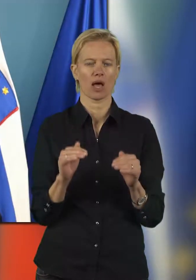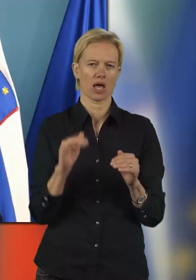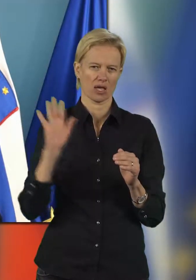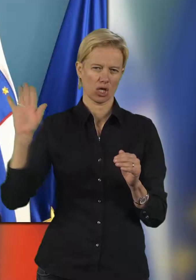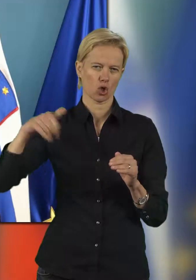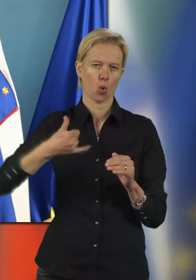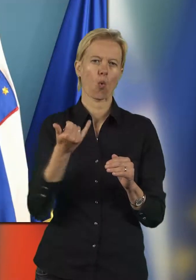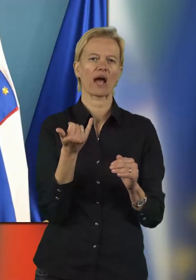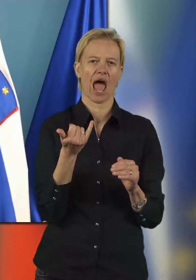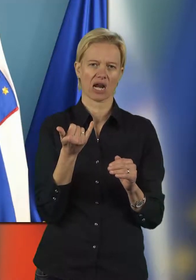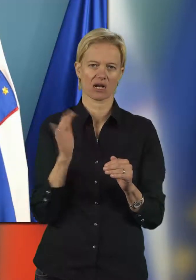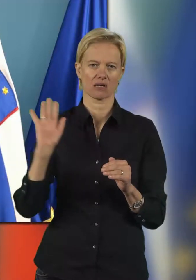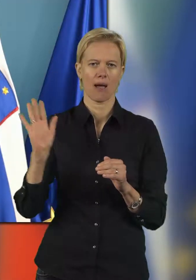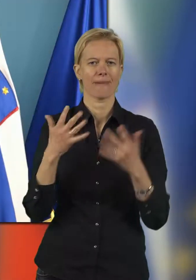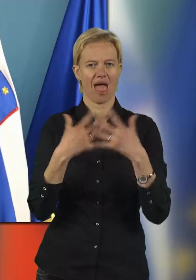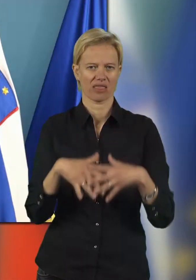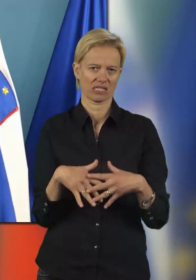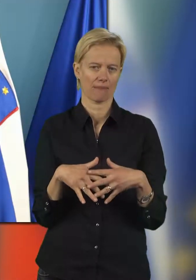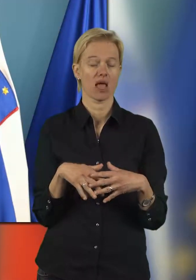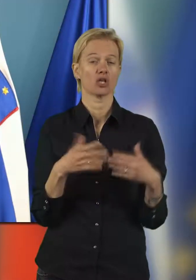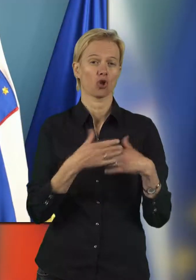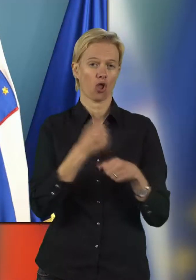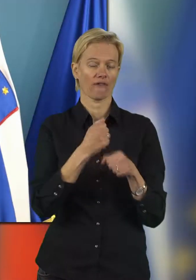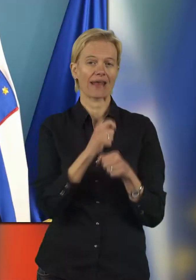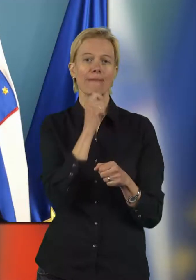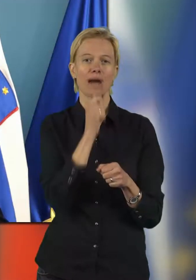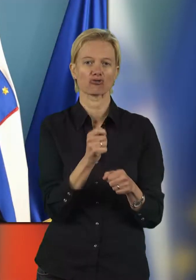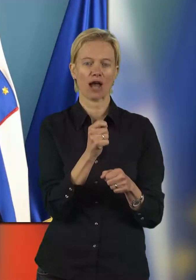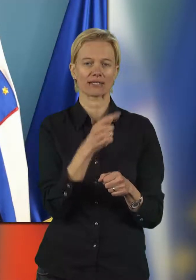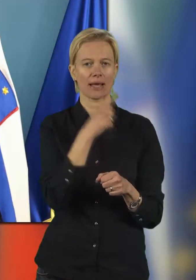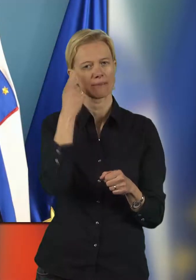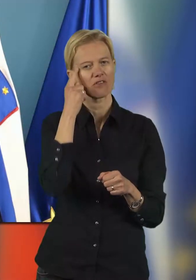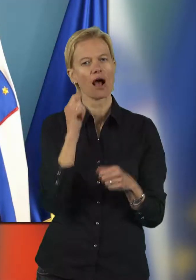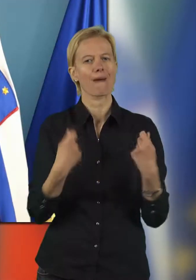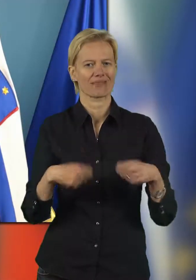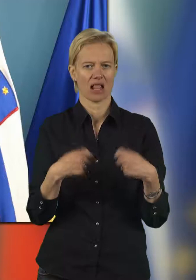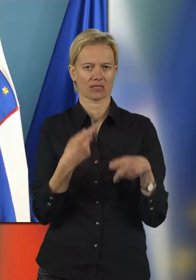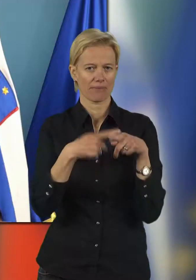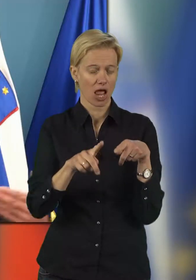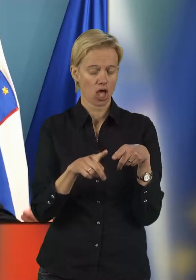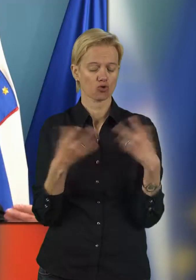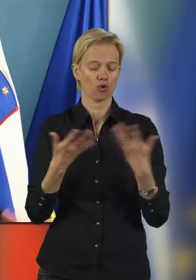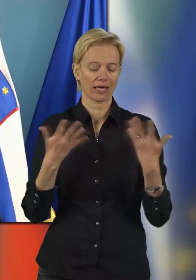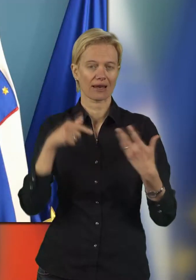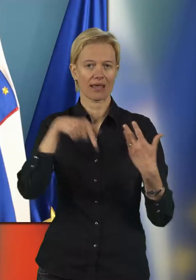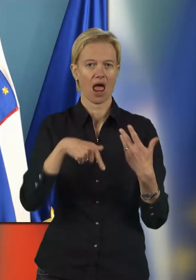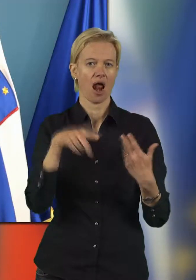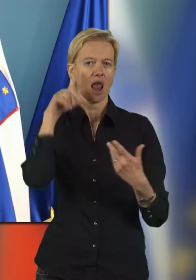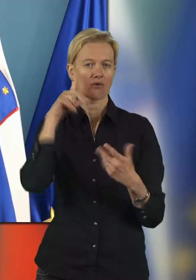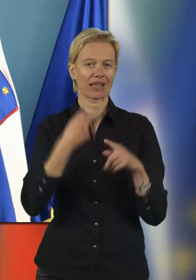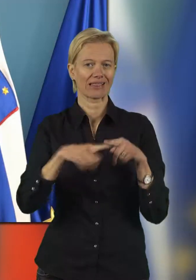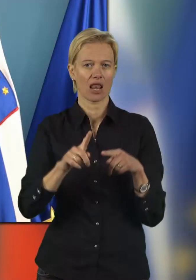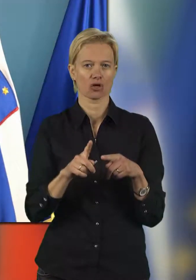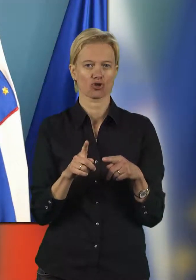EFSI oziroma Junckerjevega mehanizma. Sodelovanje Madžarske je predvideno v tem kapitalskem deležu, kjer je